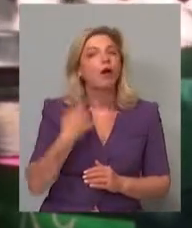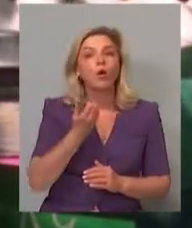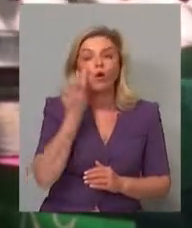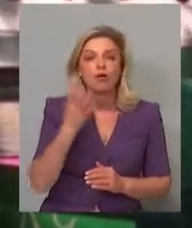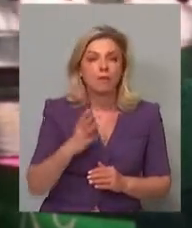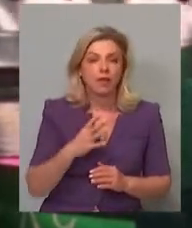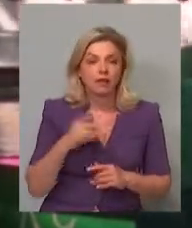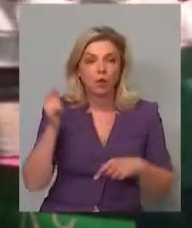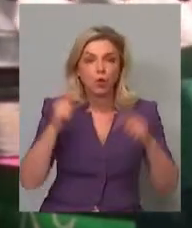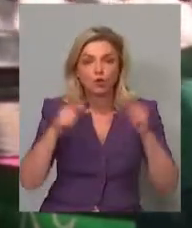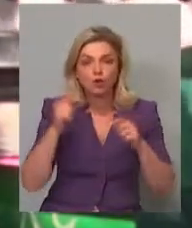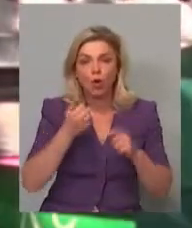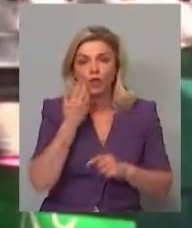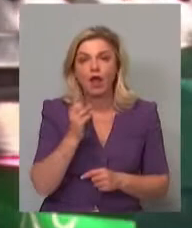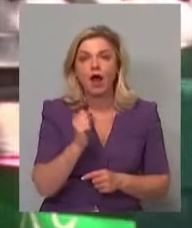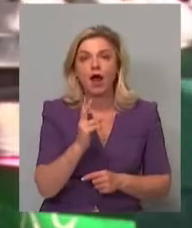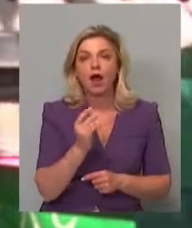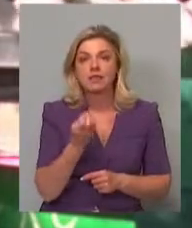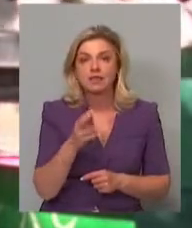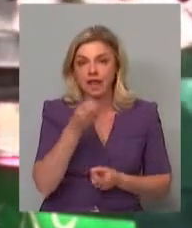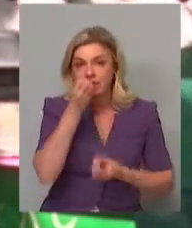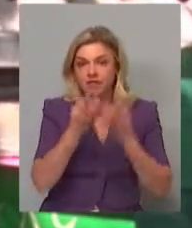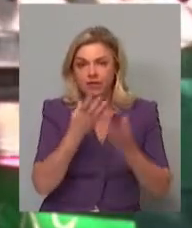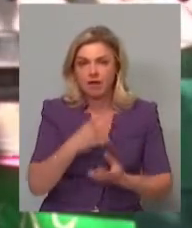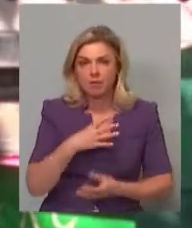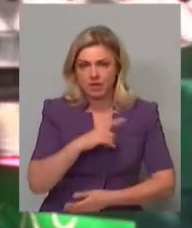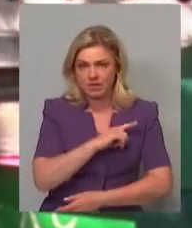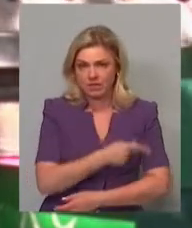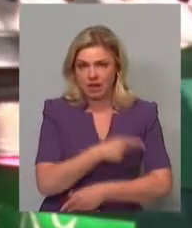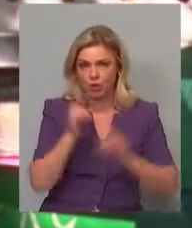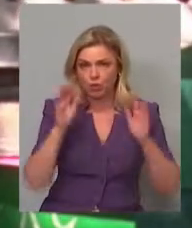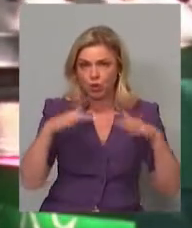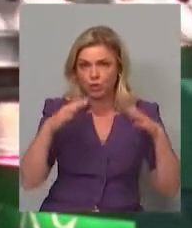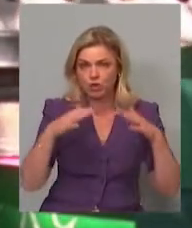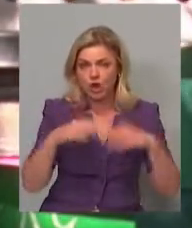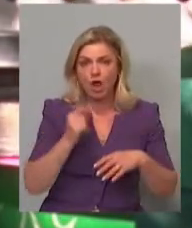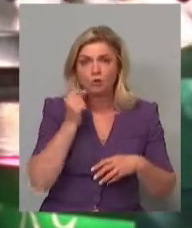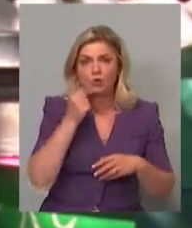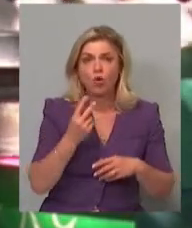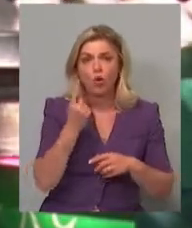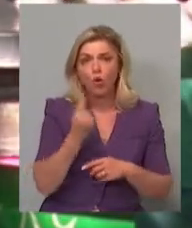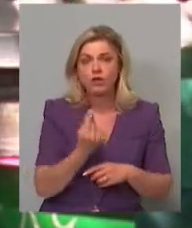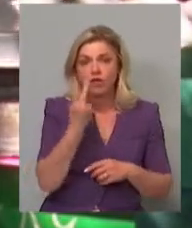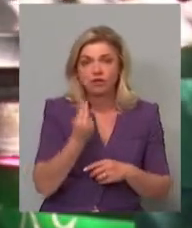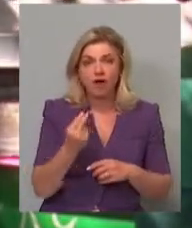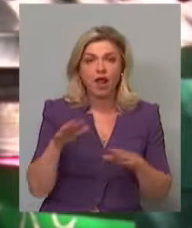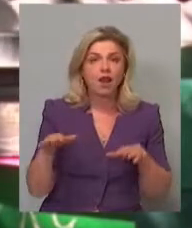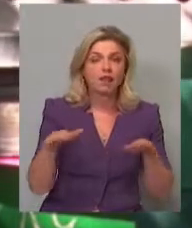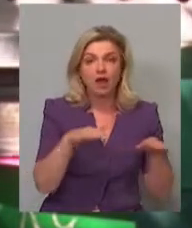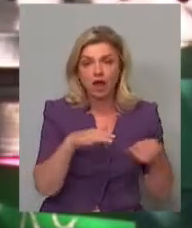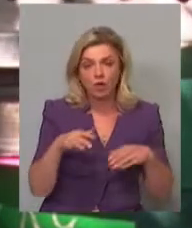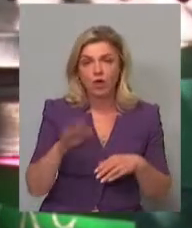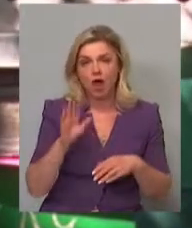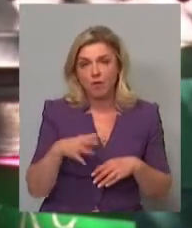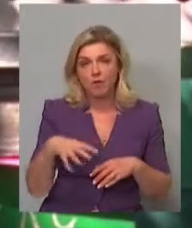ріпак, акація цвіли, то суцільні дощі були. Бджоли, якщо один чи два дні політають, то потім вони те все